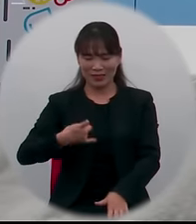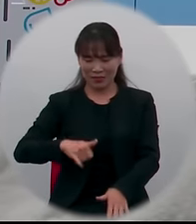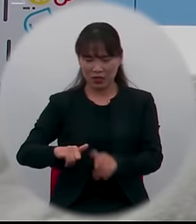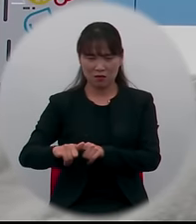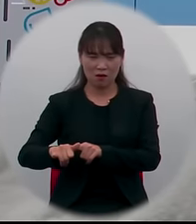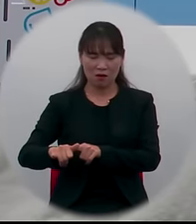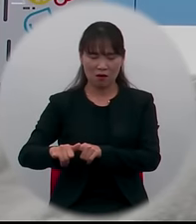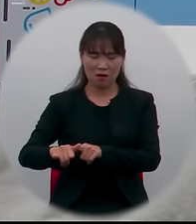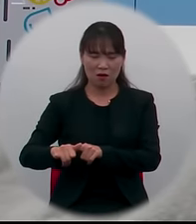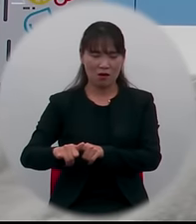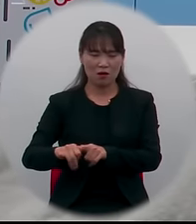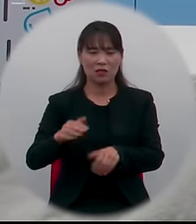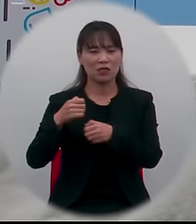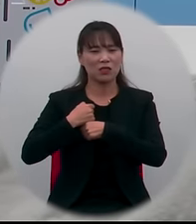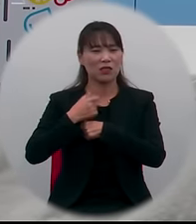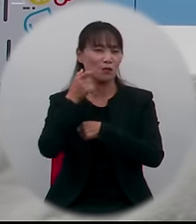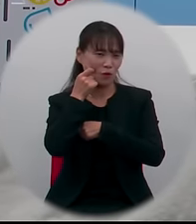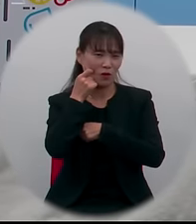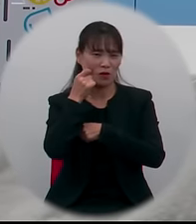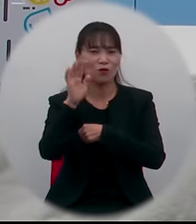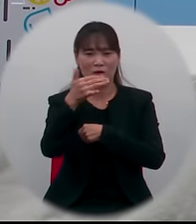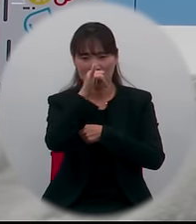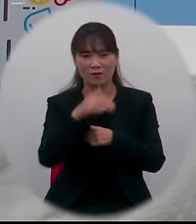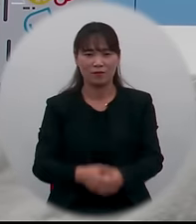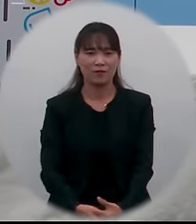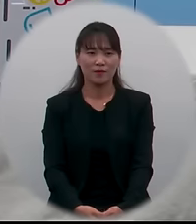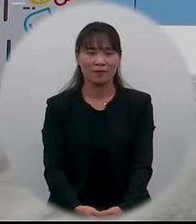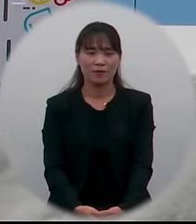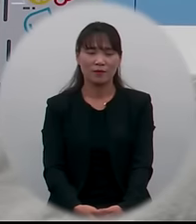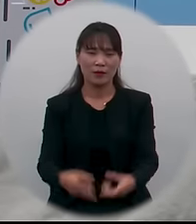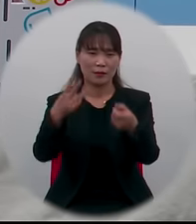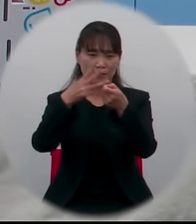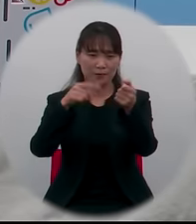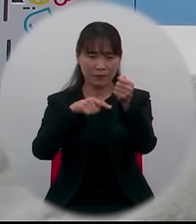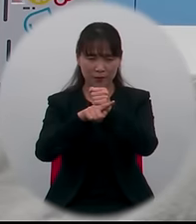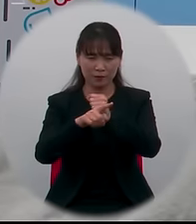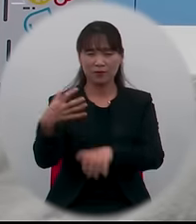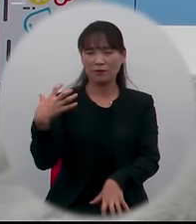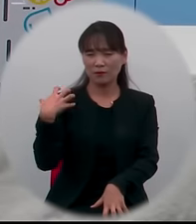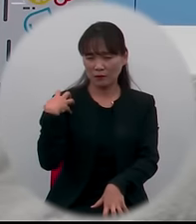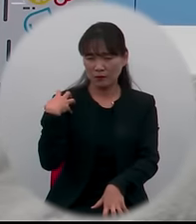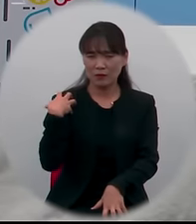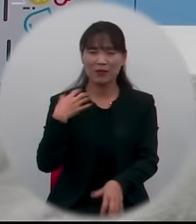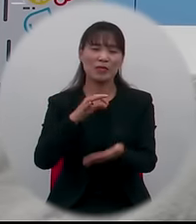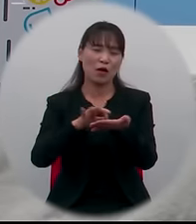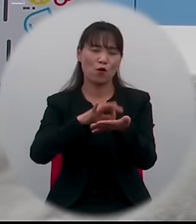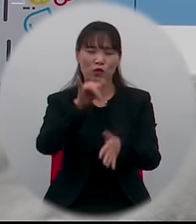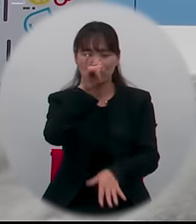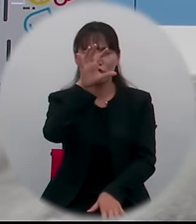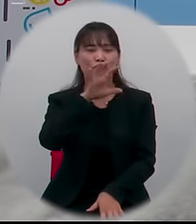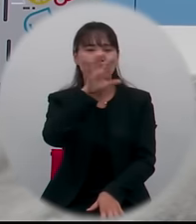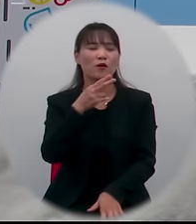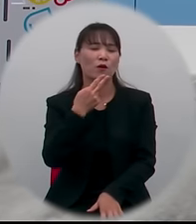예정된 부도 어음으로 작용한다는 것 잊지 마셔야 되겠습니다 세 번째 이유는 책임감 있게 사용할 수 있는 훈련 상태가